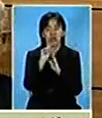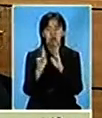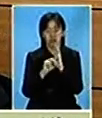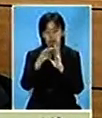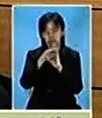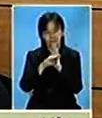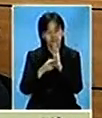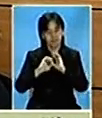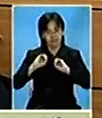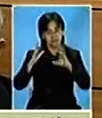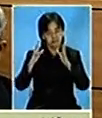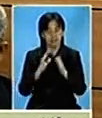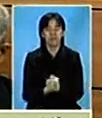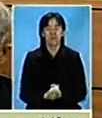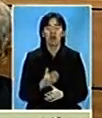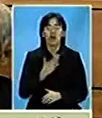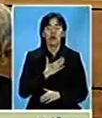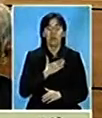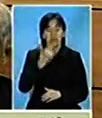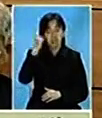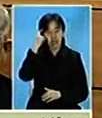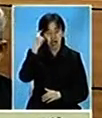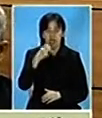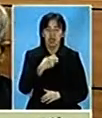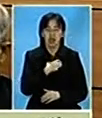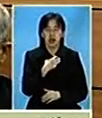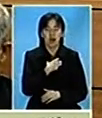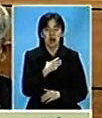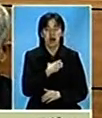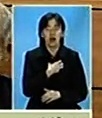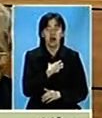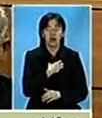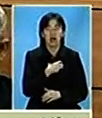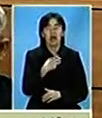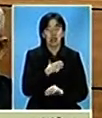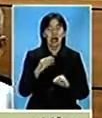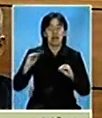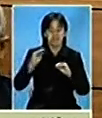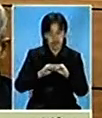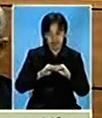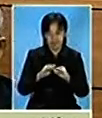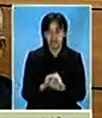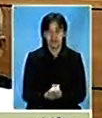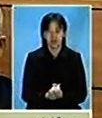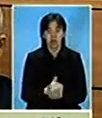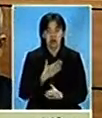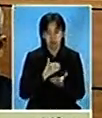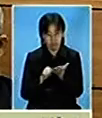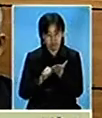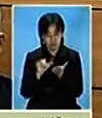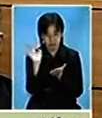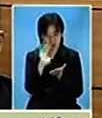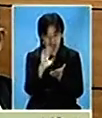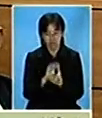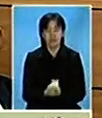ฉบับดังกล่าวนะครับผมจึงเห็นว่ามีความสมควรว่าควรจะต้องเพิ่มเติมนะครับผมไม่ได้ไปแก้อะไรตัวนะครับ